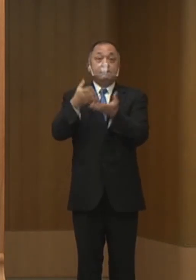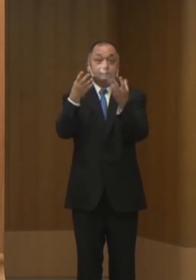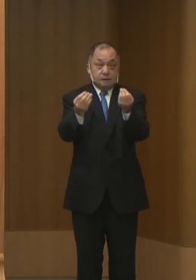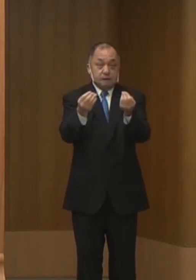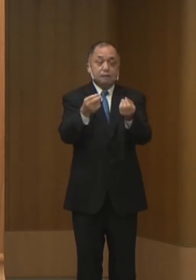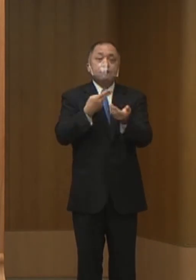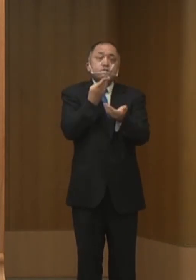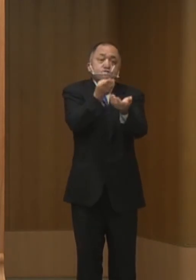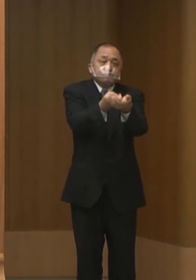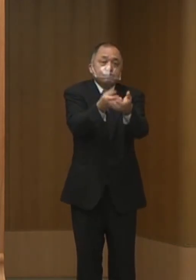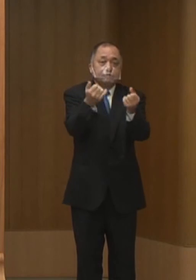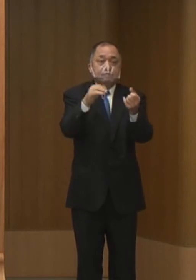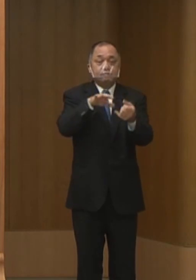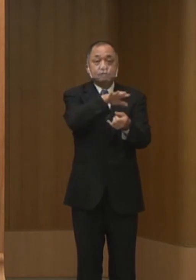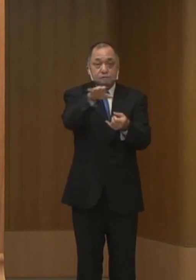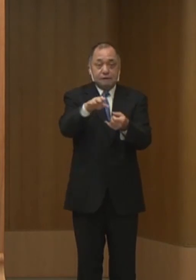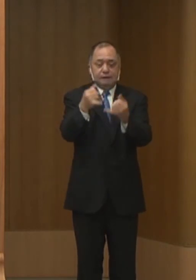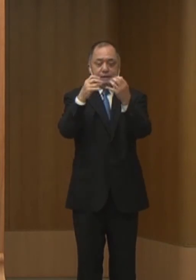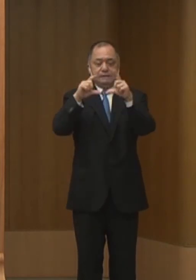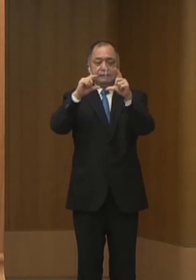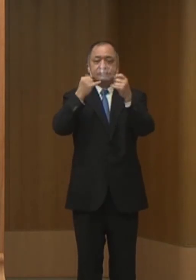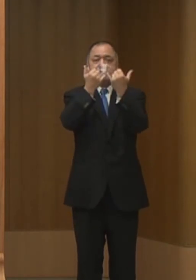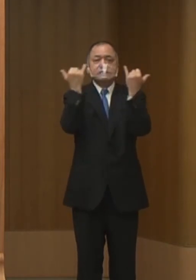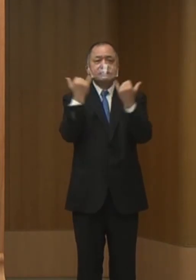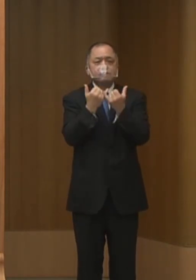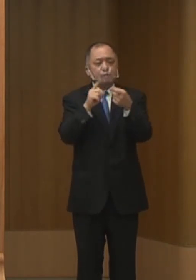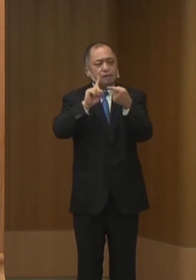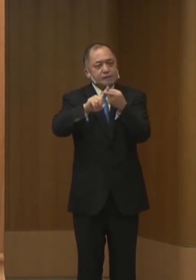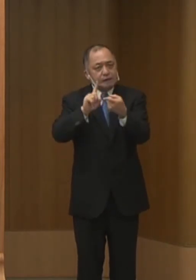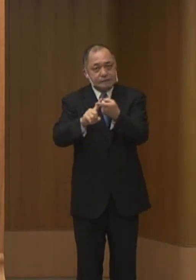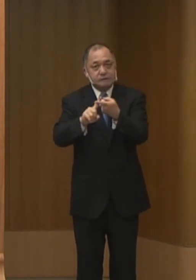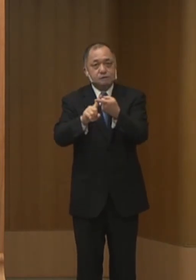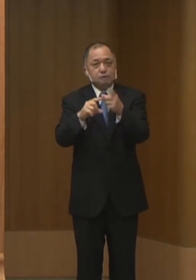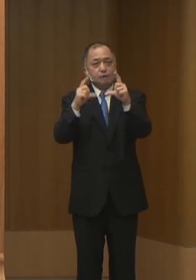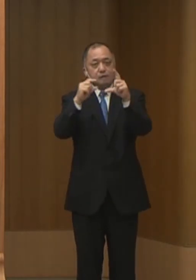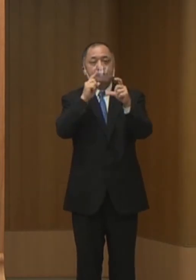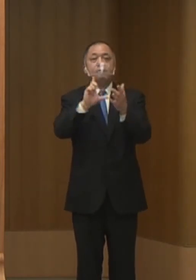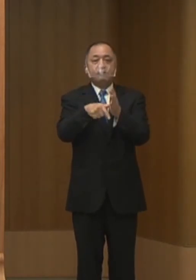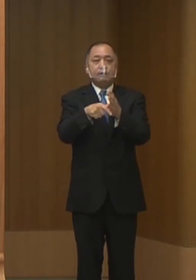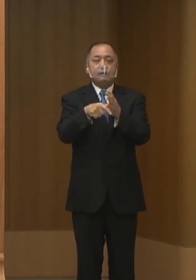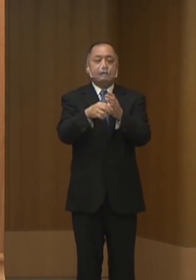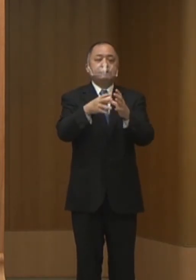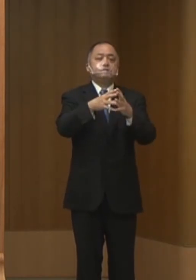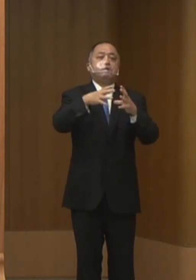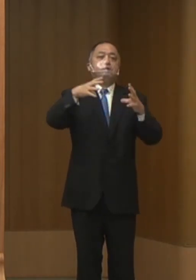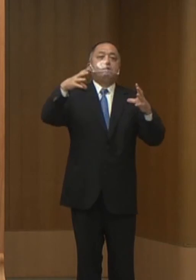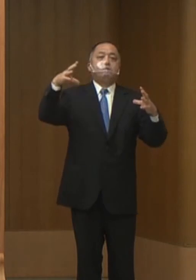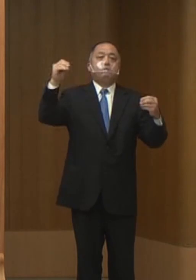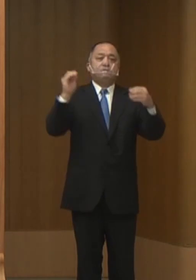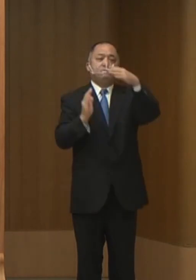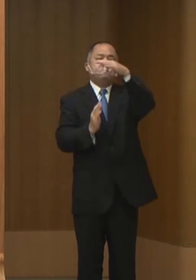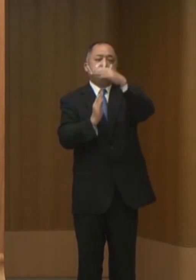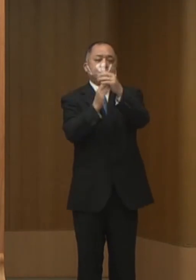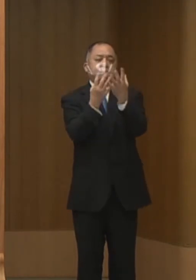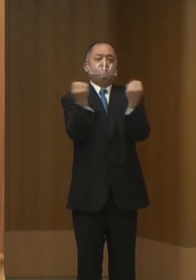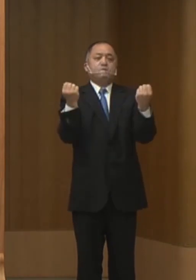ている方、その人口に占めるその人口当たりの割合でも、全国で最多という状況になっ